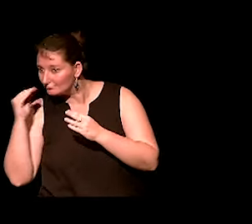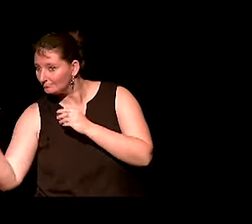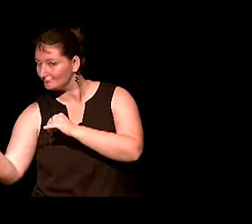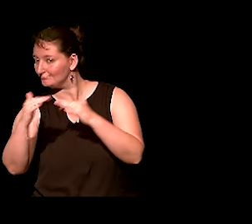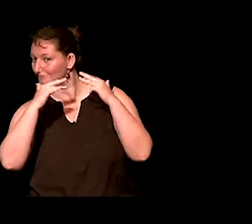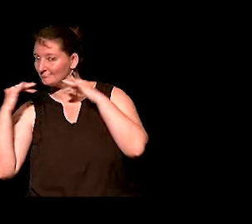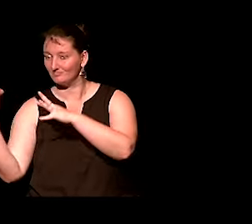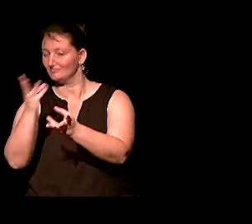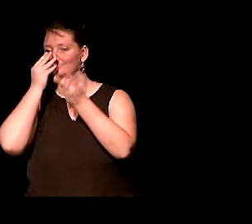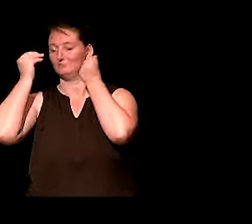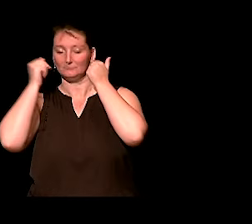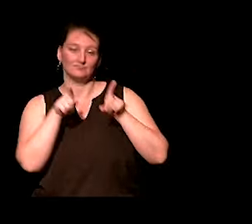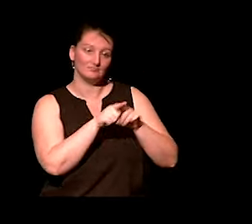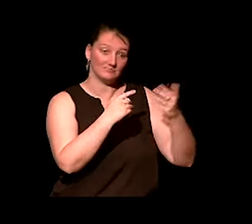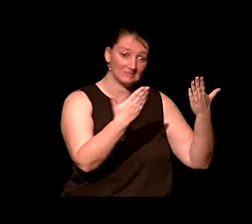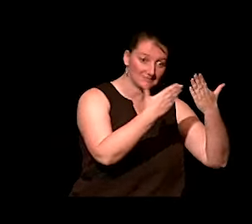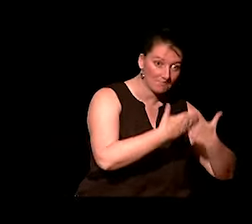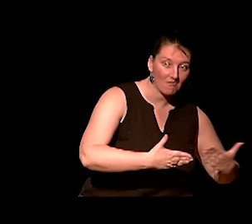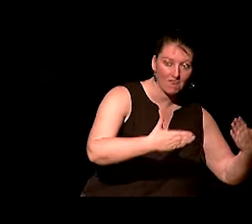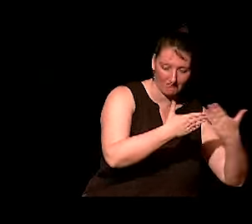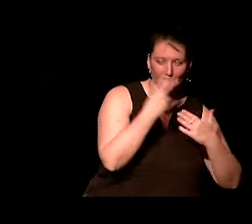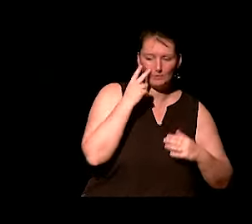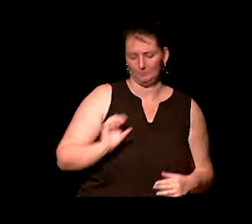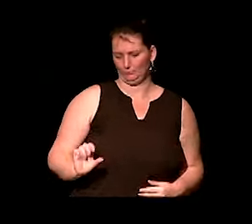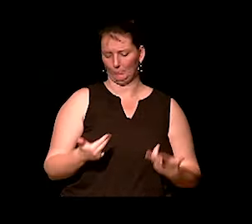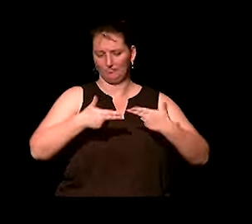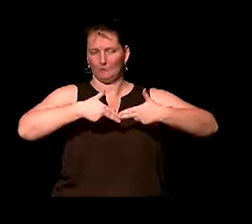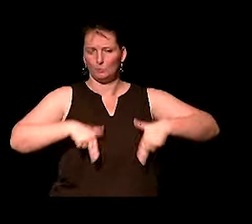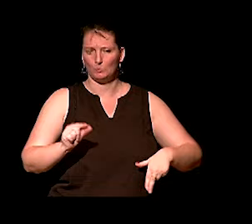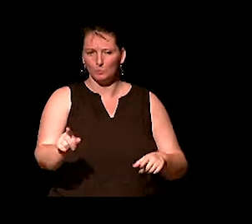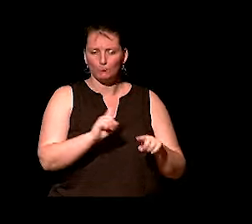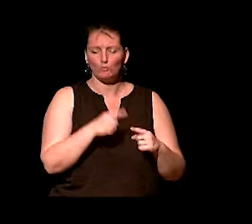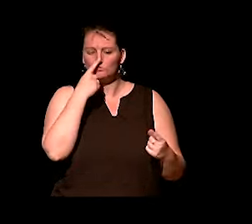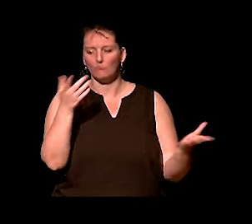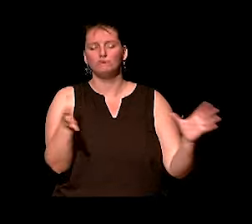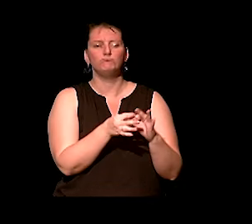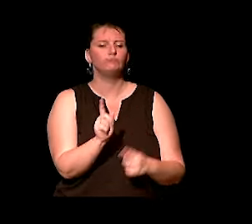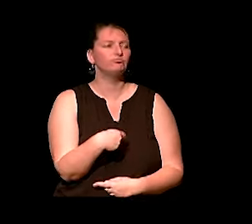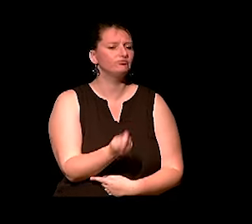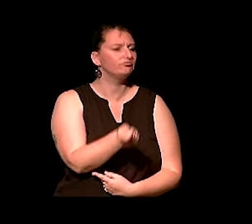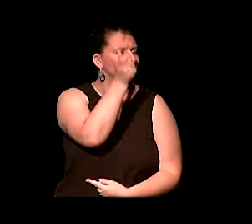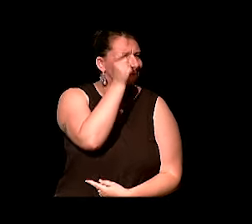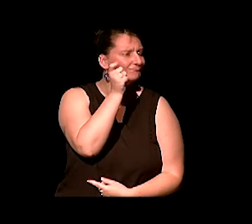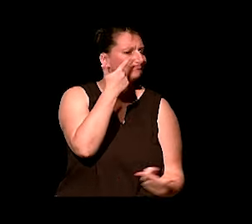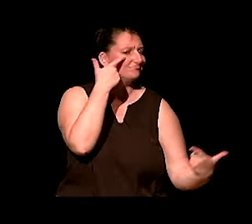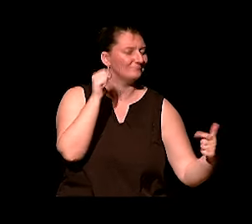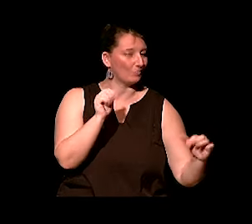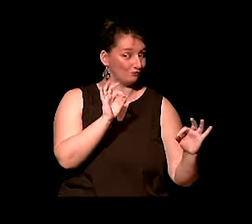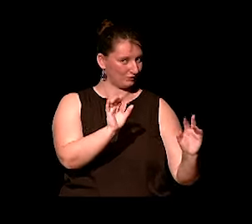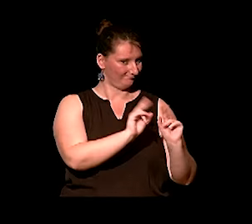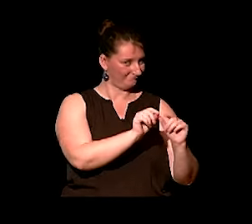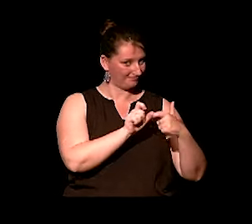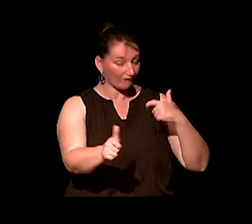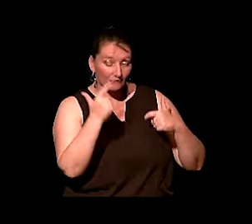voir un petit peu à la fois revenir en introduction un peu sur l'évidence de cette relation et puis ensuite essayer de voir des liens un petit peu